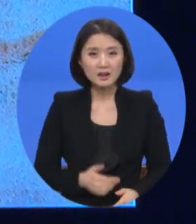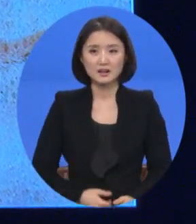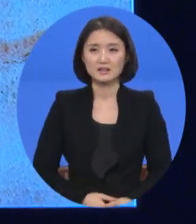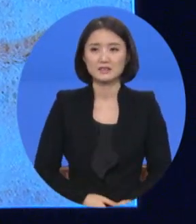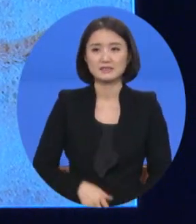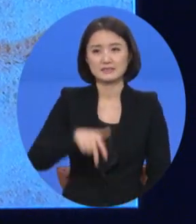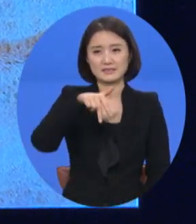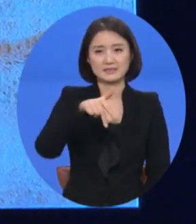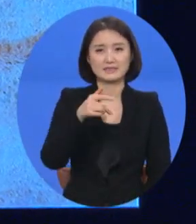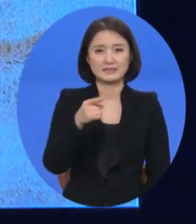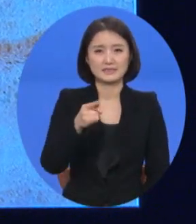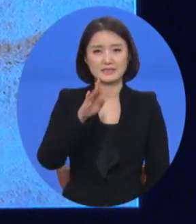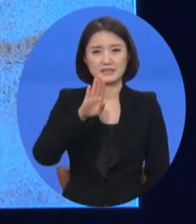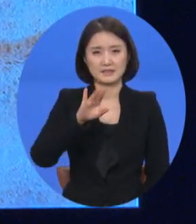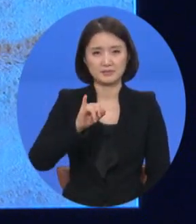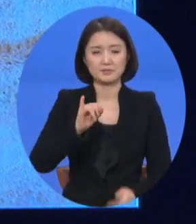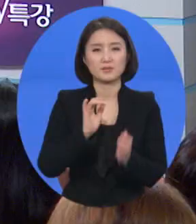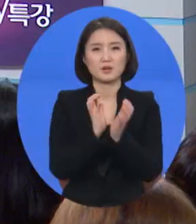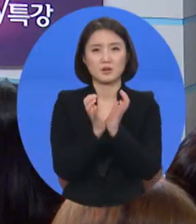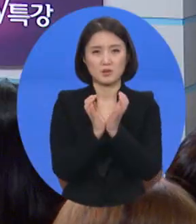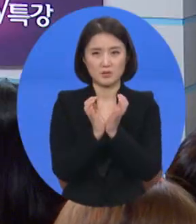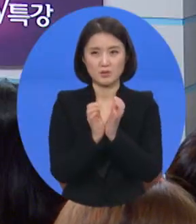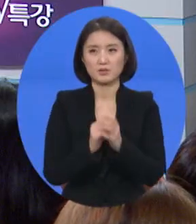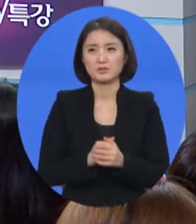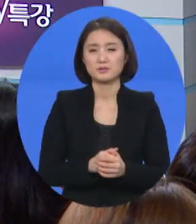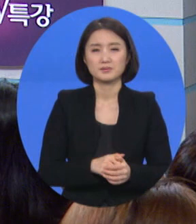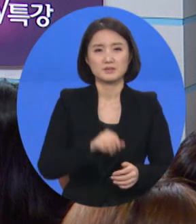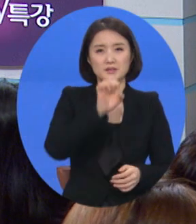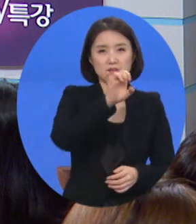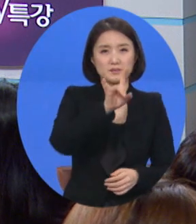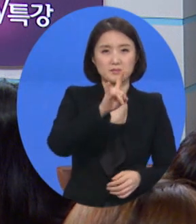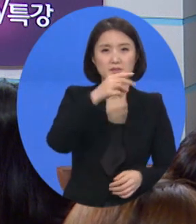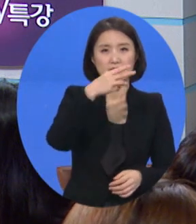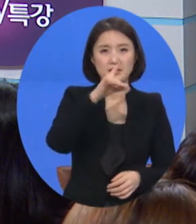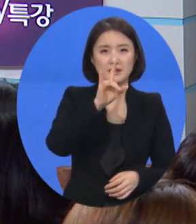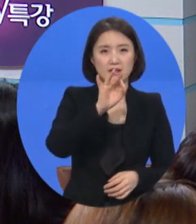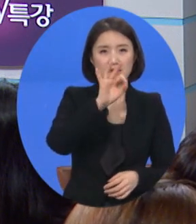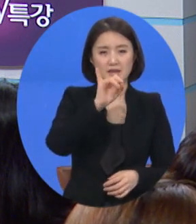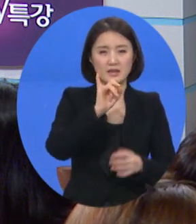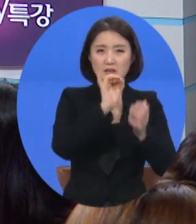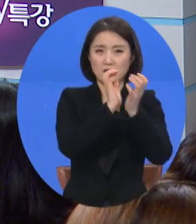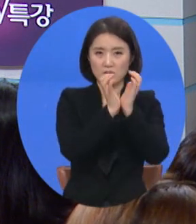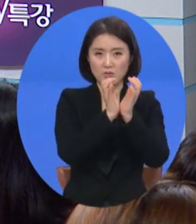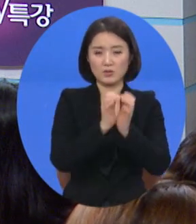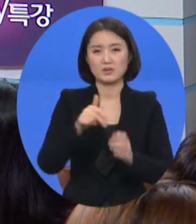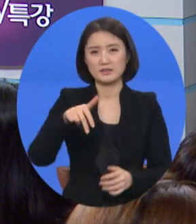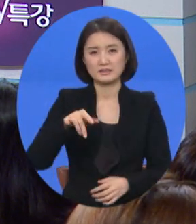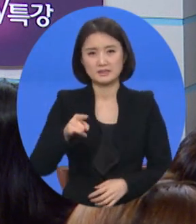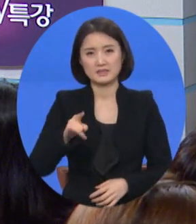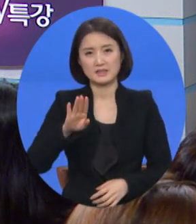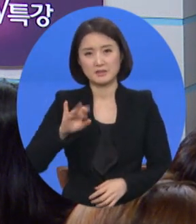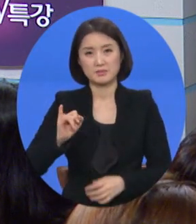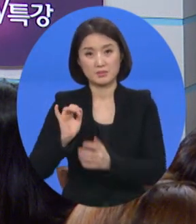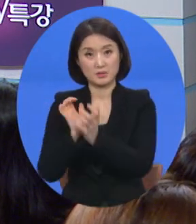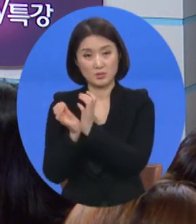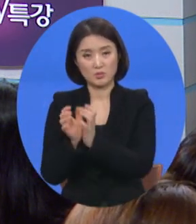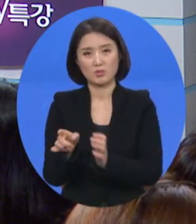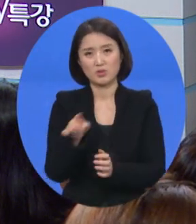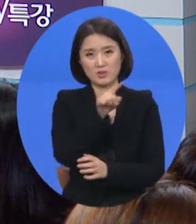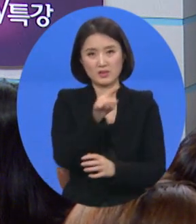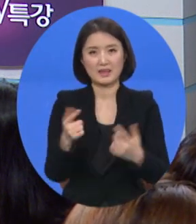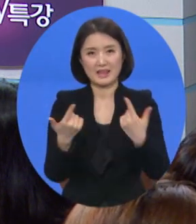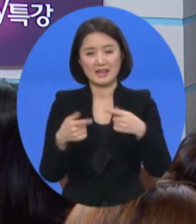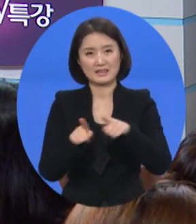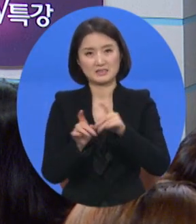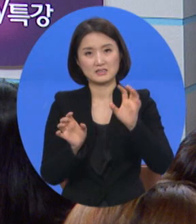잽이 거칩니다 4 제비 고칩니다 패랭이꽃 제비꽃이 한 화면에 있습니다 여러분 페리오